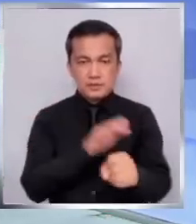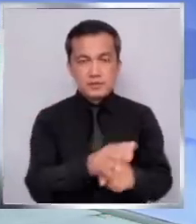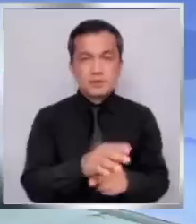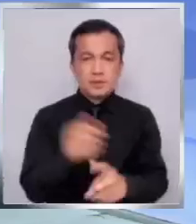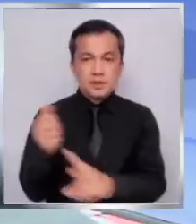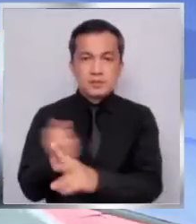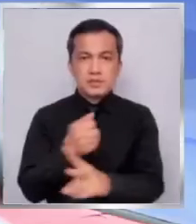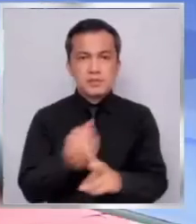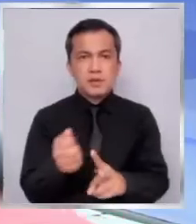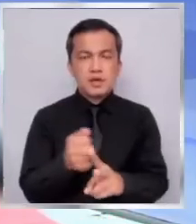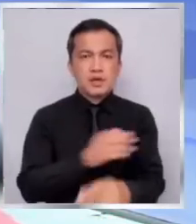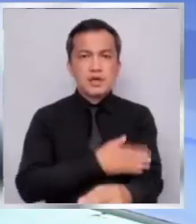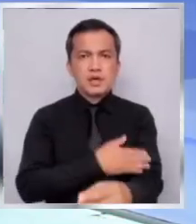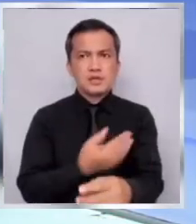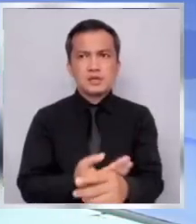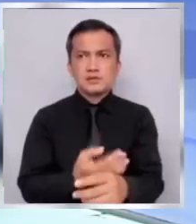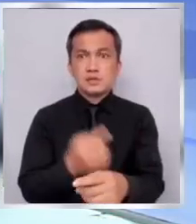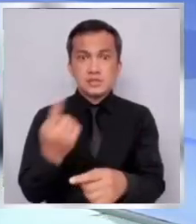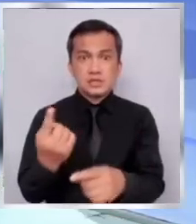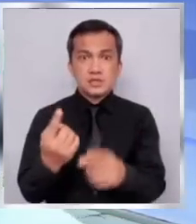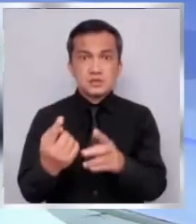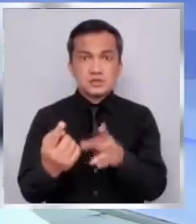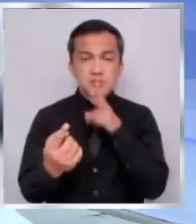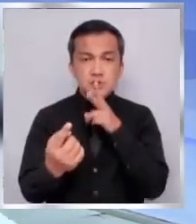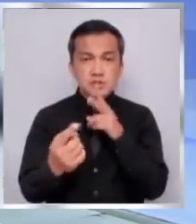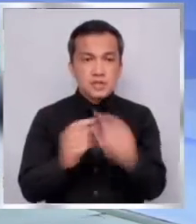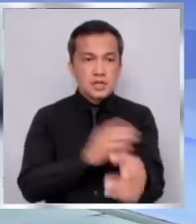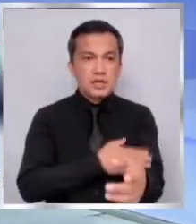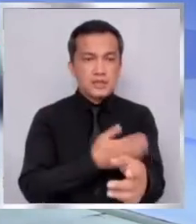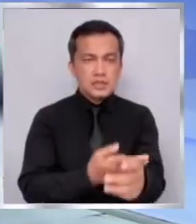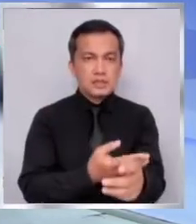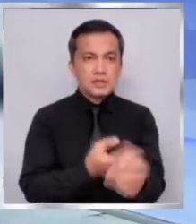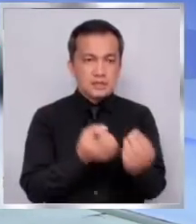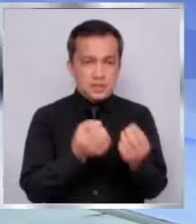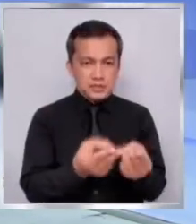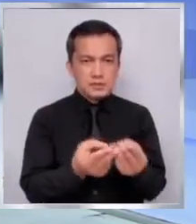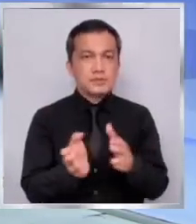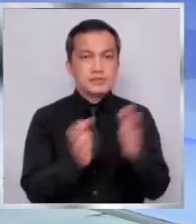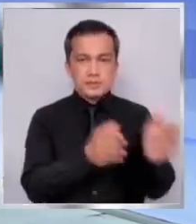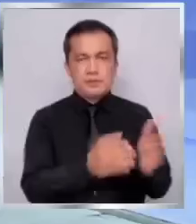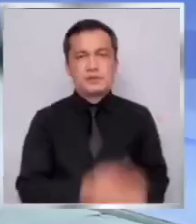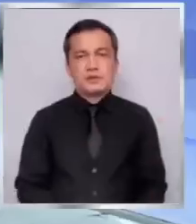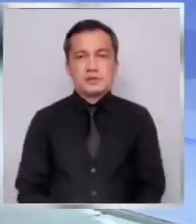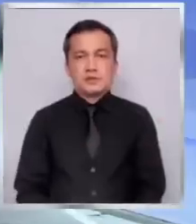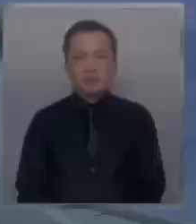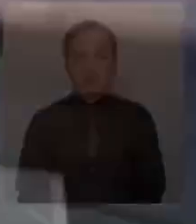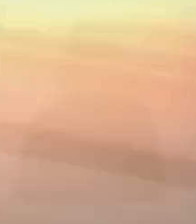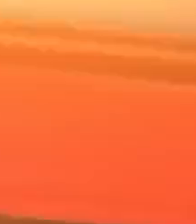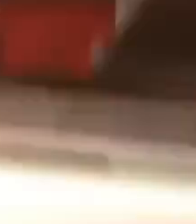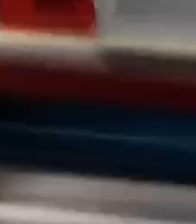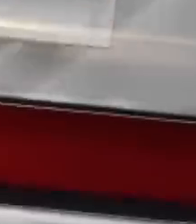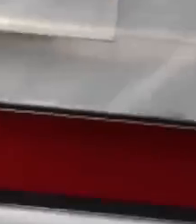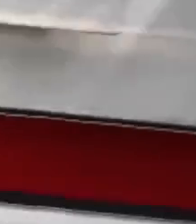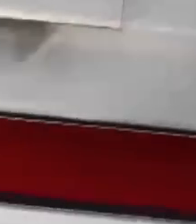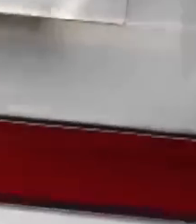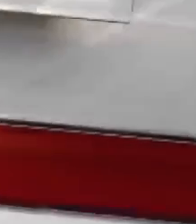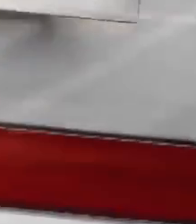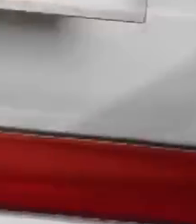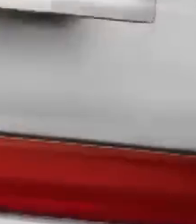isa sa mga suspect at anak ng kalivin ng isa pa. Nakatutok si Emil Sumangil, exclusive.